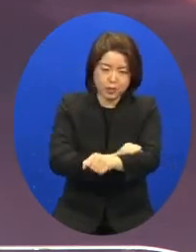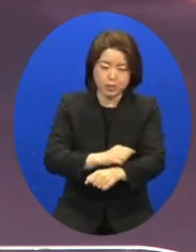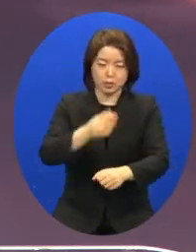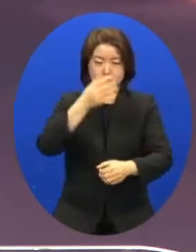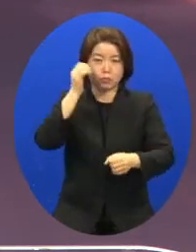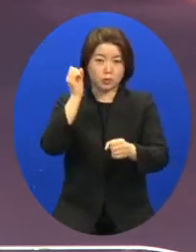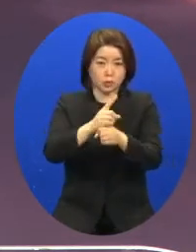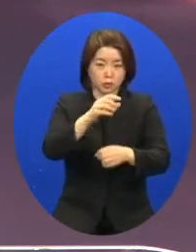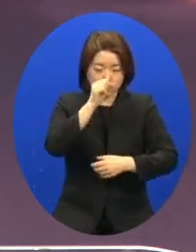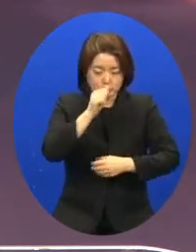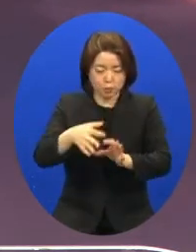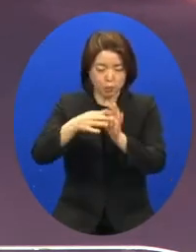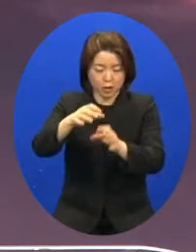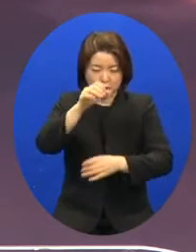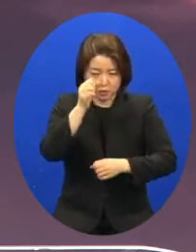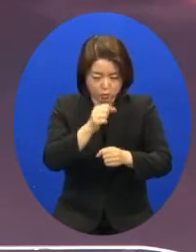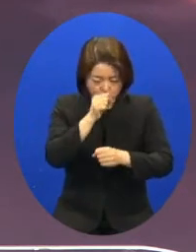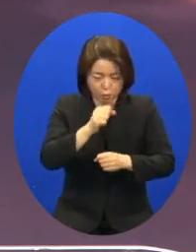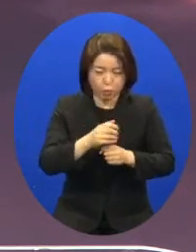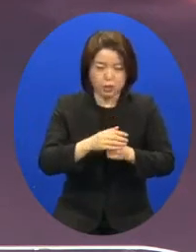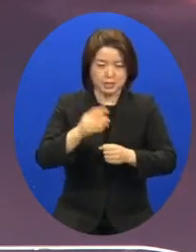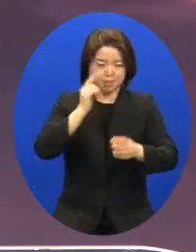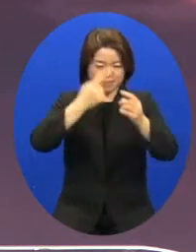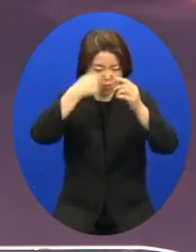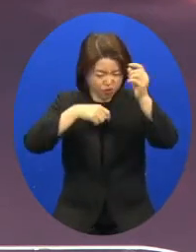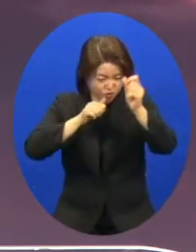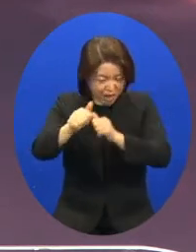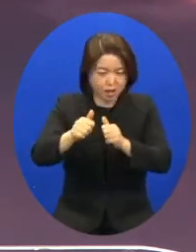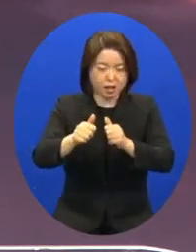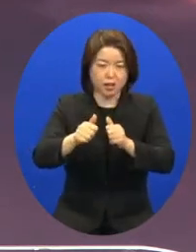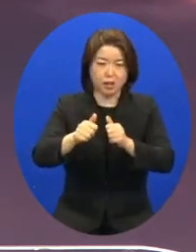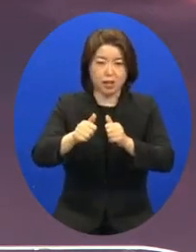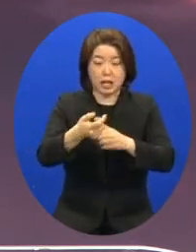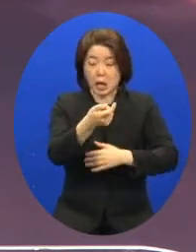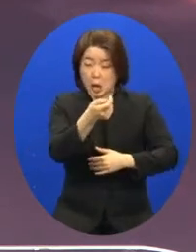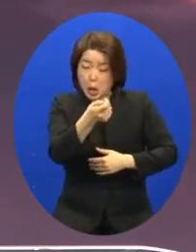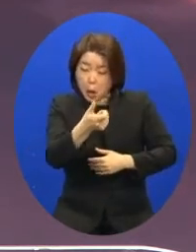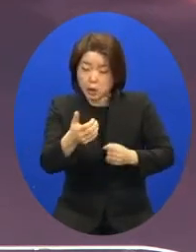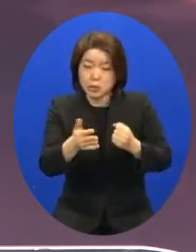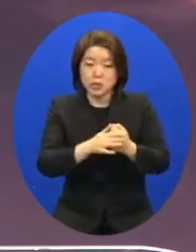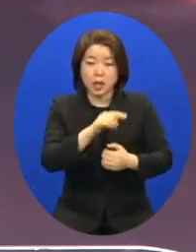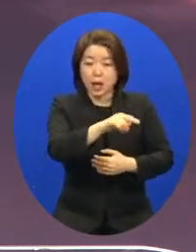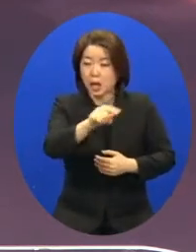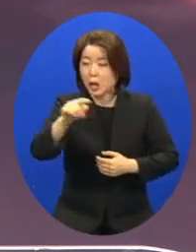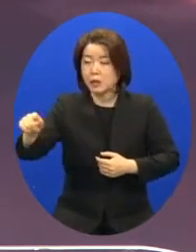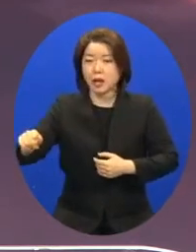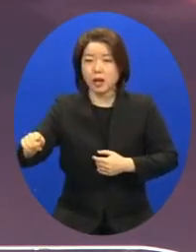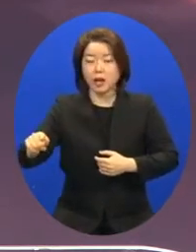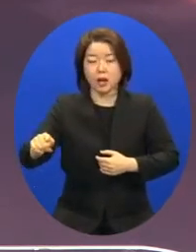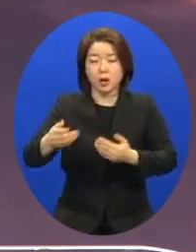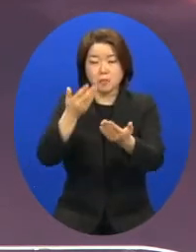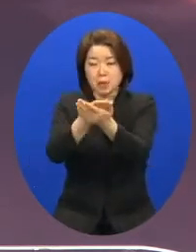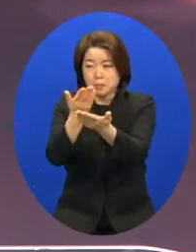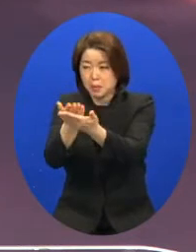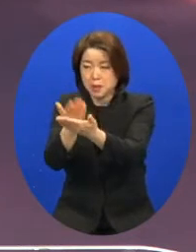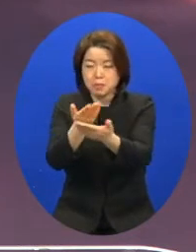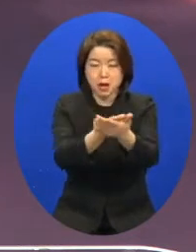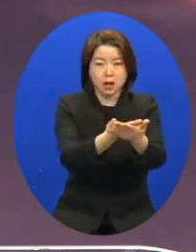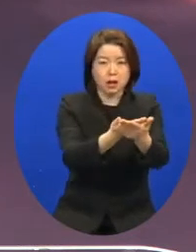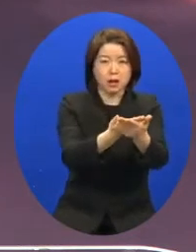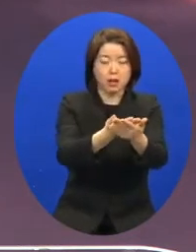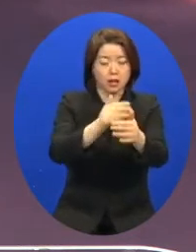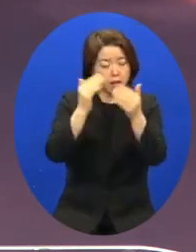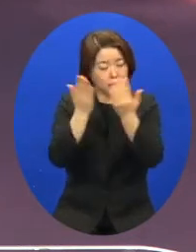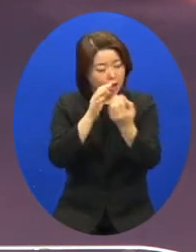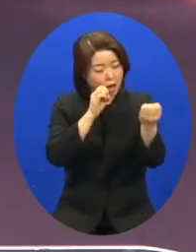성품도 좋고 관계도 좋고 인물도 좋은 목사님이 워낙 적으니까 너도 나도 다 그렇게 구하면 다 응답을 못